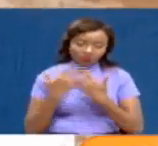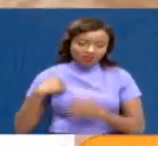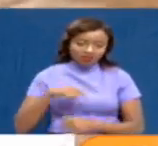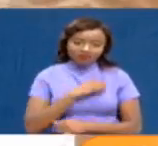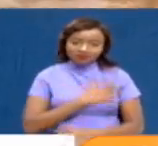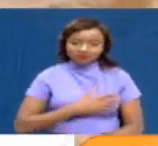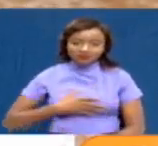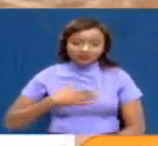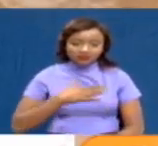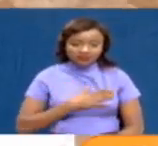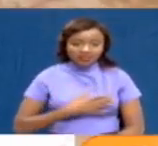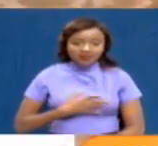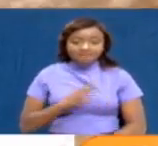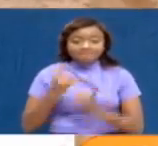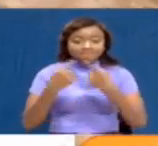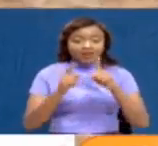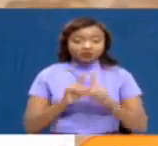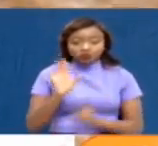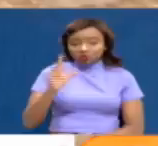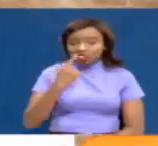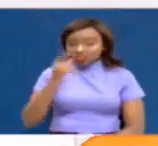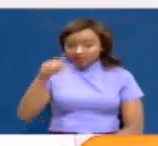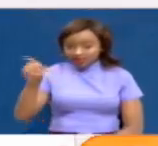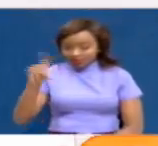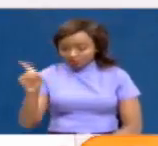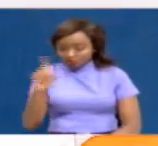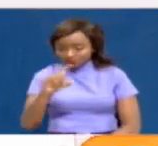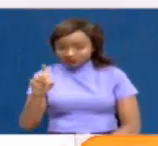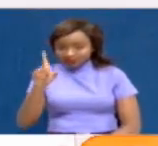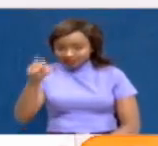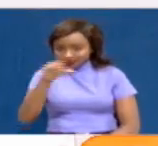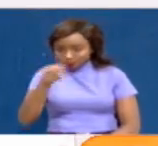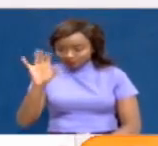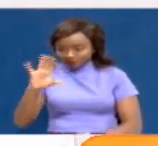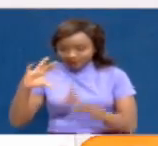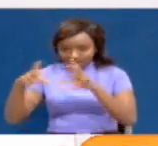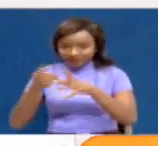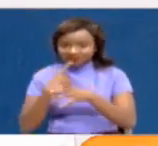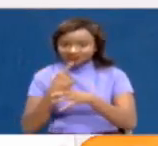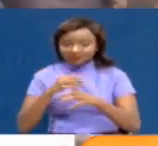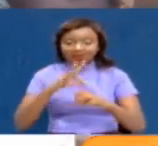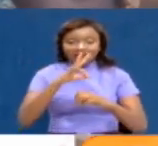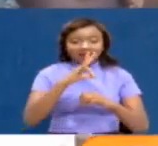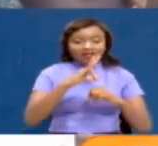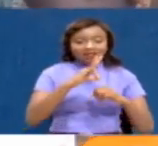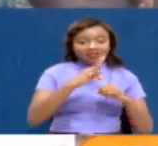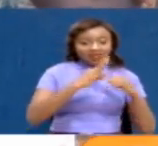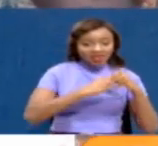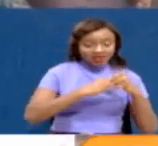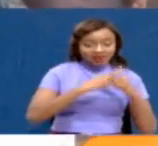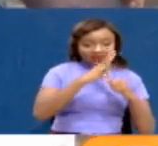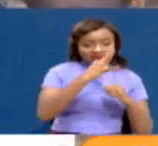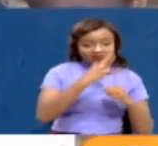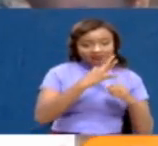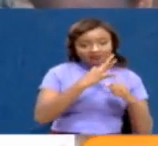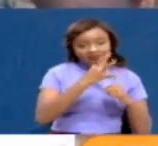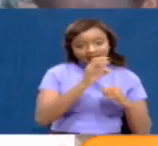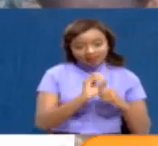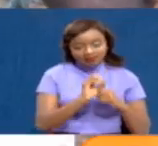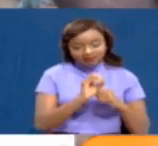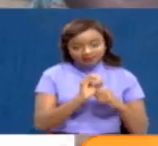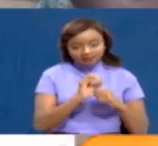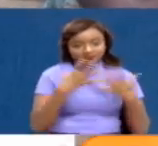dharura. Kulingana na shirika la Msalaba Mwekundu, takriban watu 30,000 nchini wameachwa bila